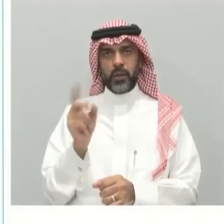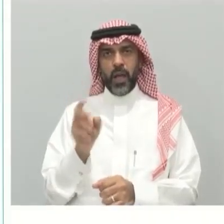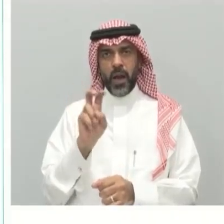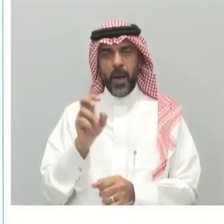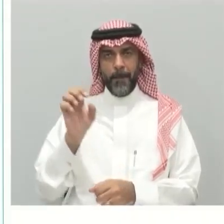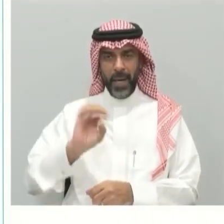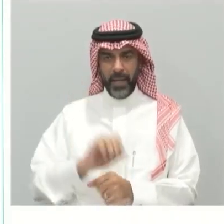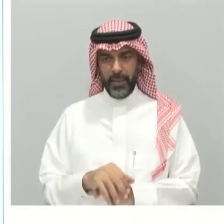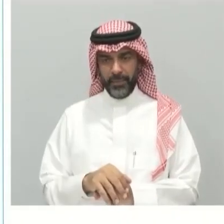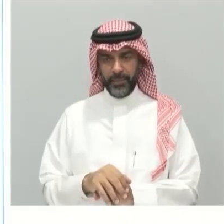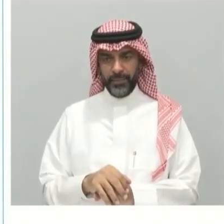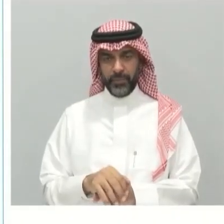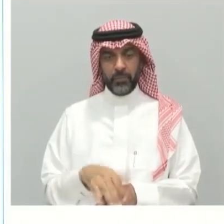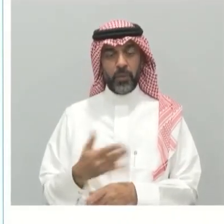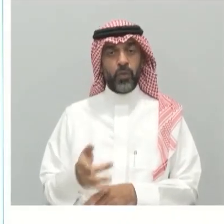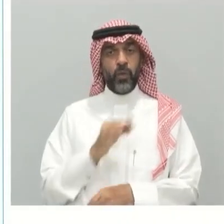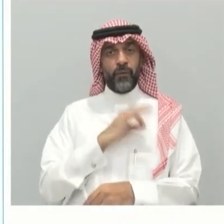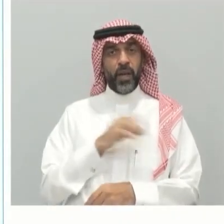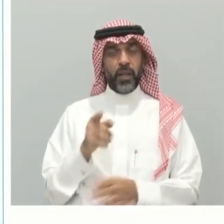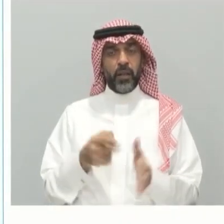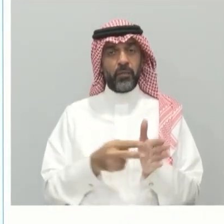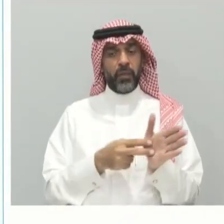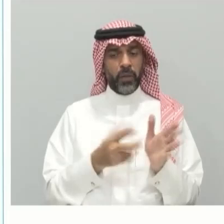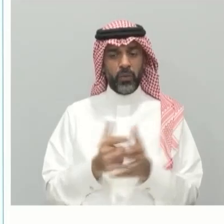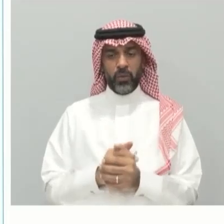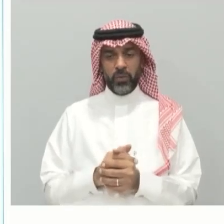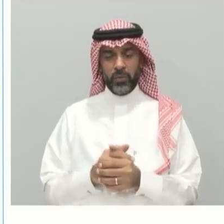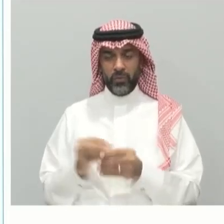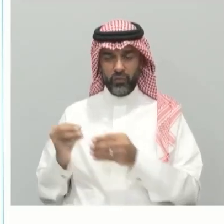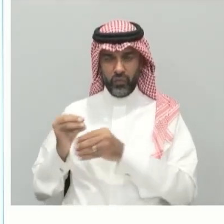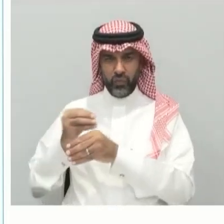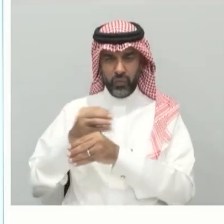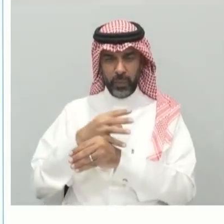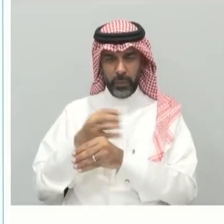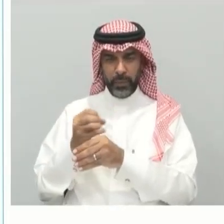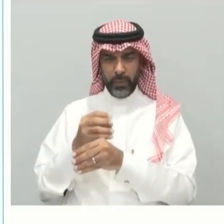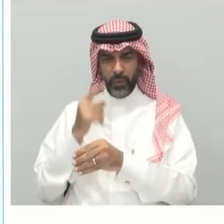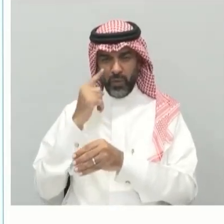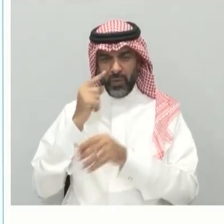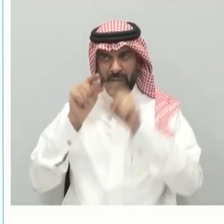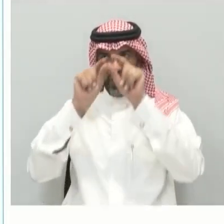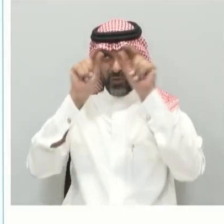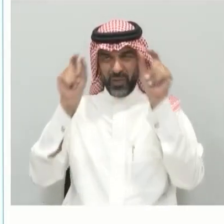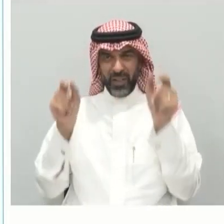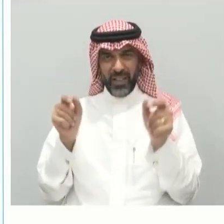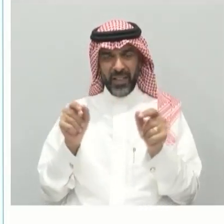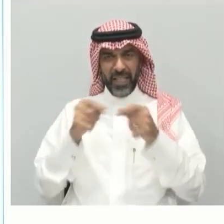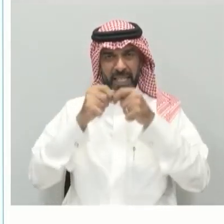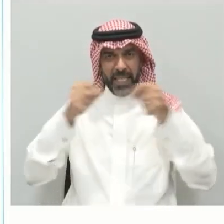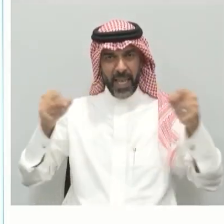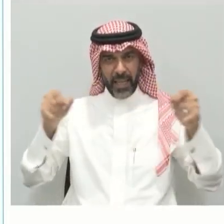ذلك ايش النتيجه تتدفق الالكترونات من خلال السلك لاحظ الالكترونات من خلال